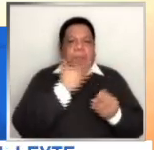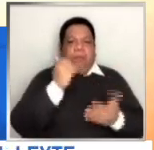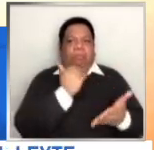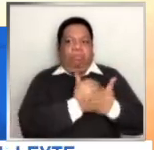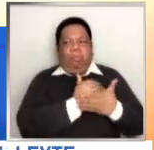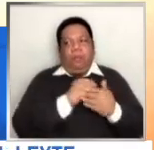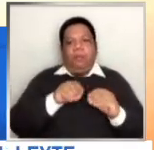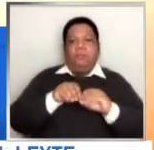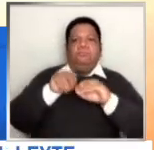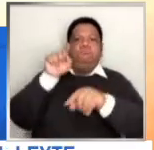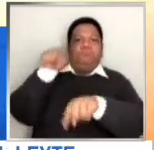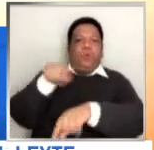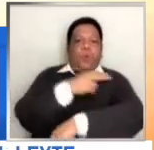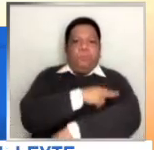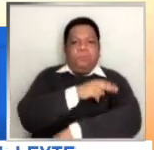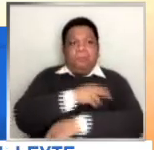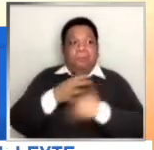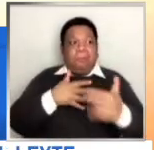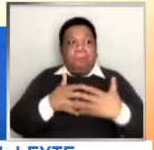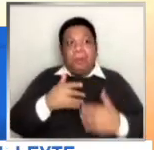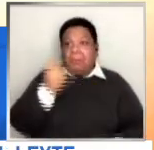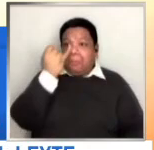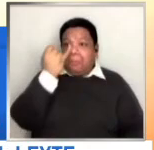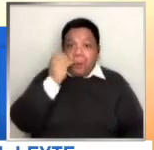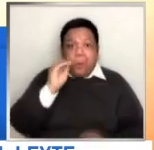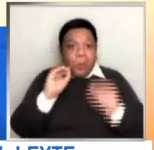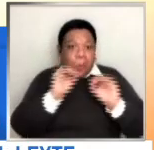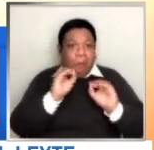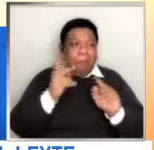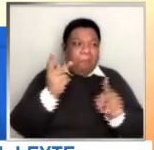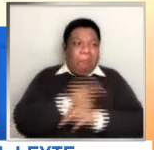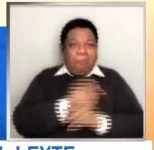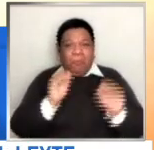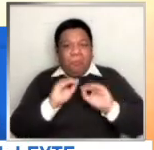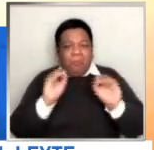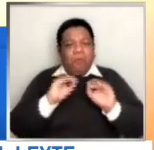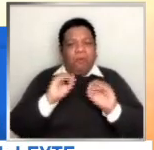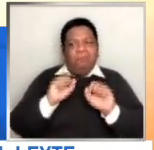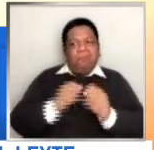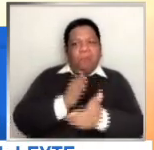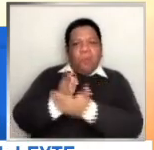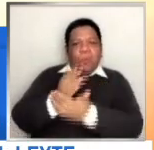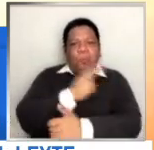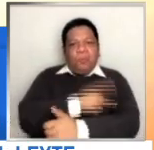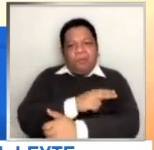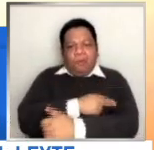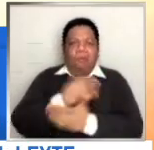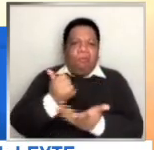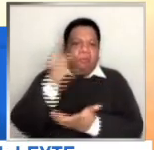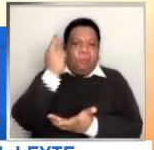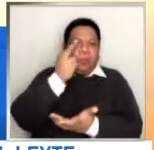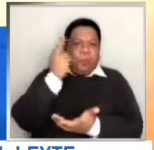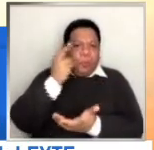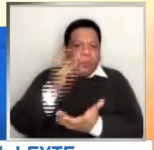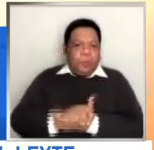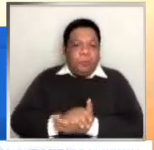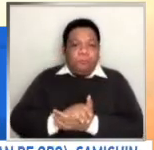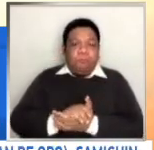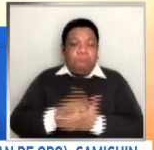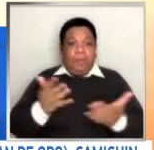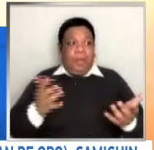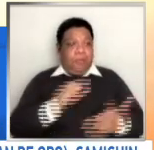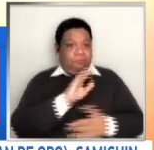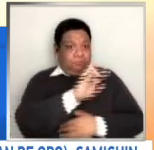o mild yung symptoms, pumupunta sa hospital kung pwede rin naman sana sa bahay na lang. So, Dr. Almora, kung asymptomatic po, pwede na